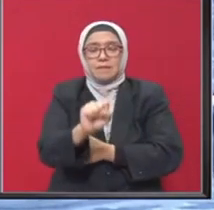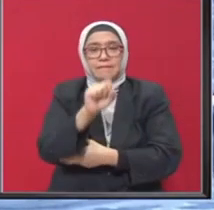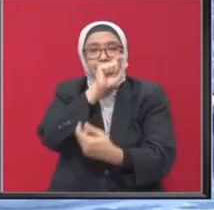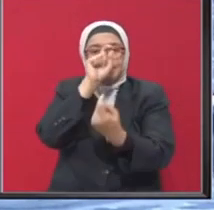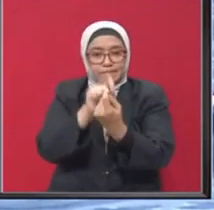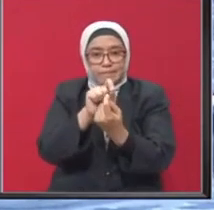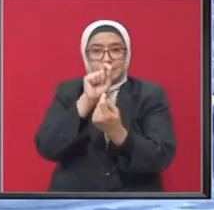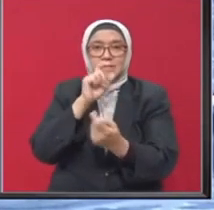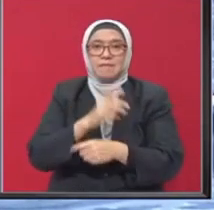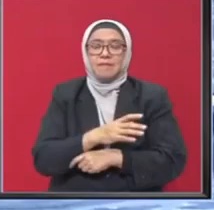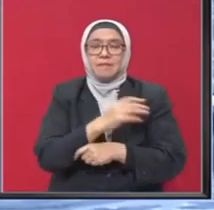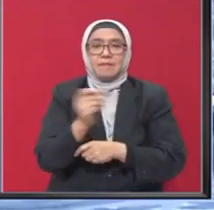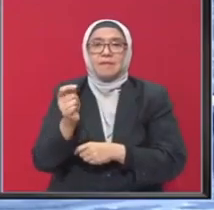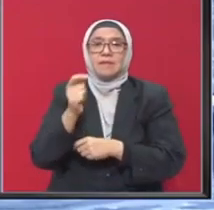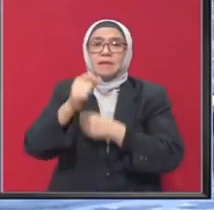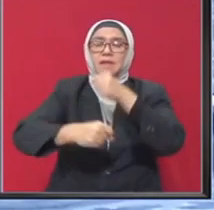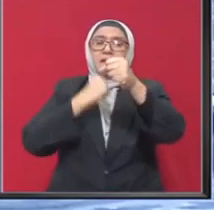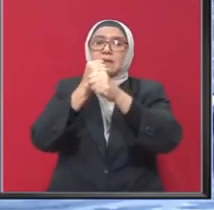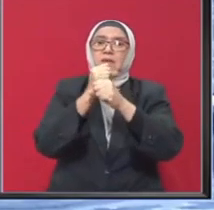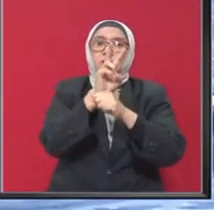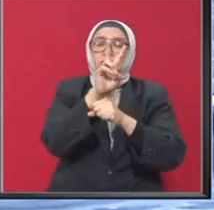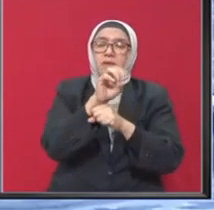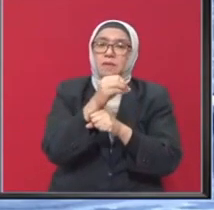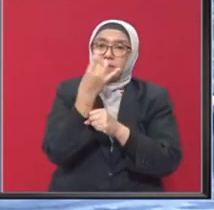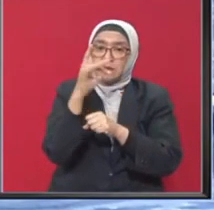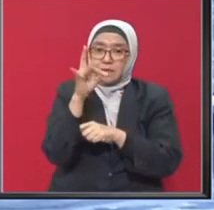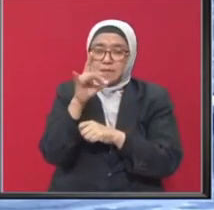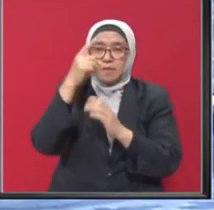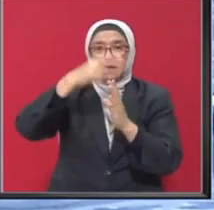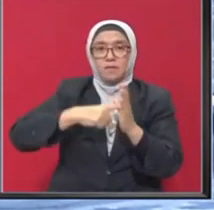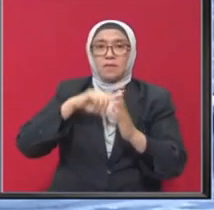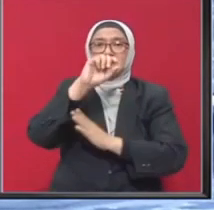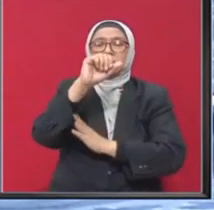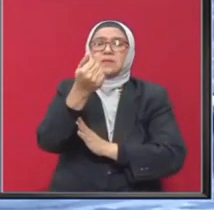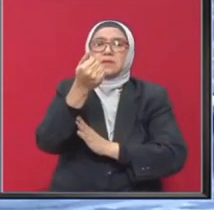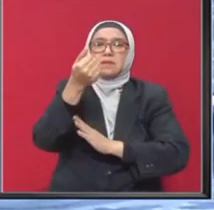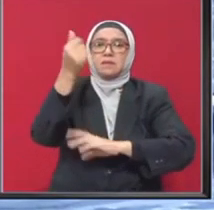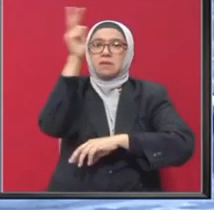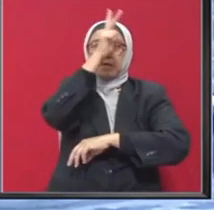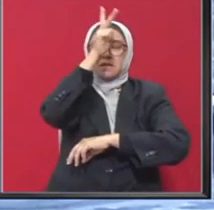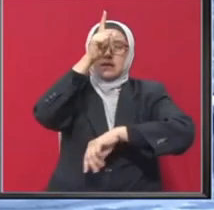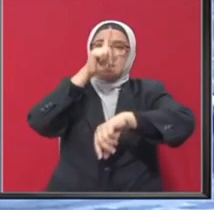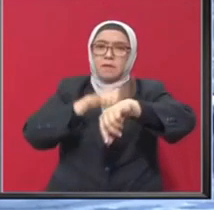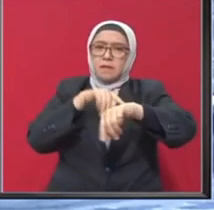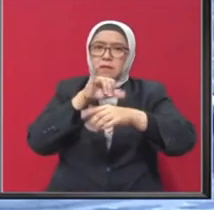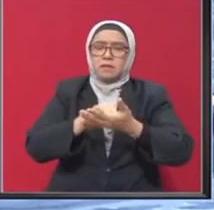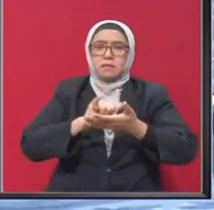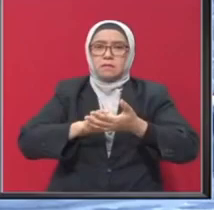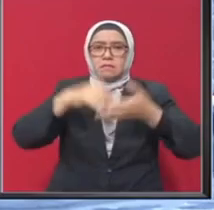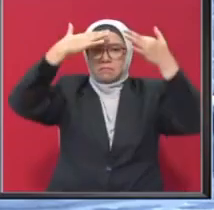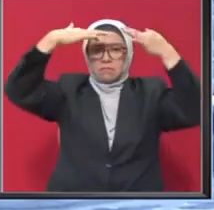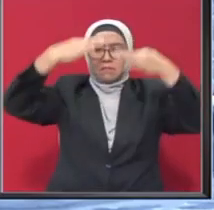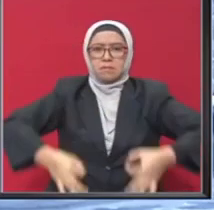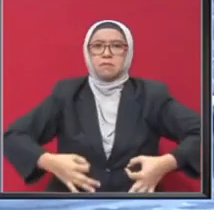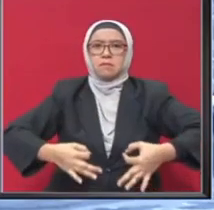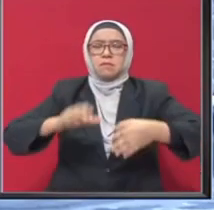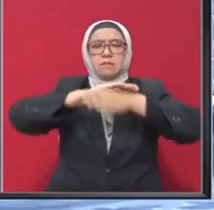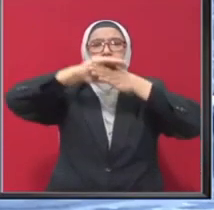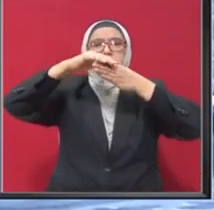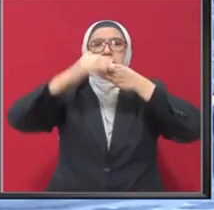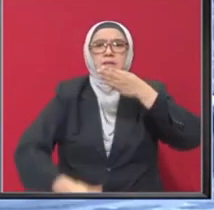2018 yaitu pada bola Oktober kerajaan pada masa itu telah memutuskan untuk menamatkan